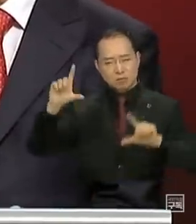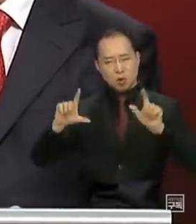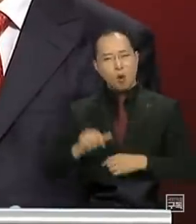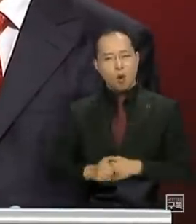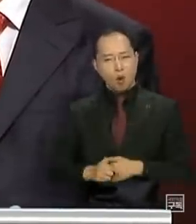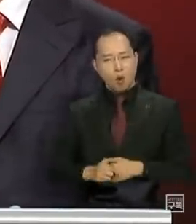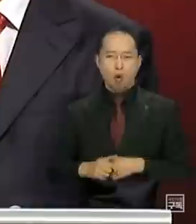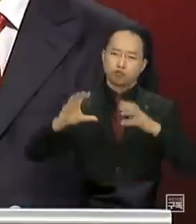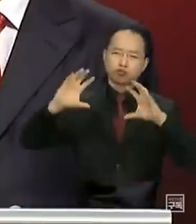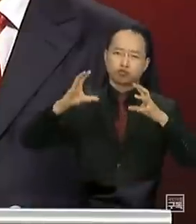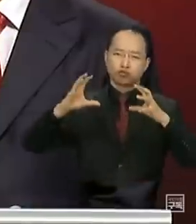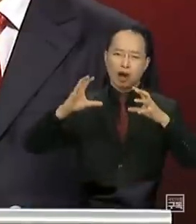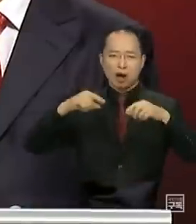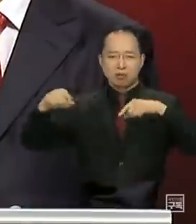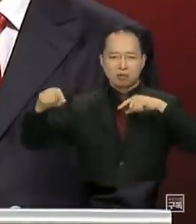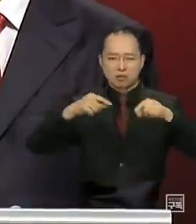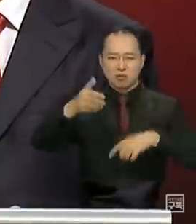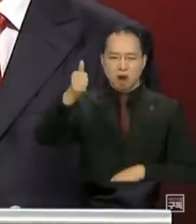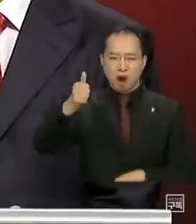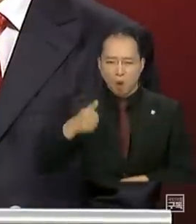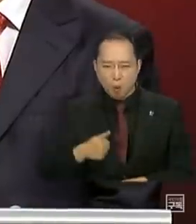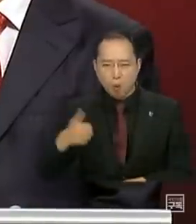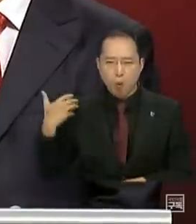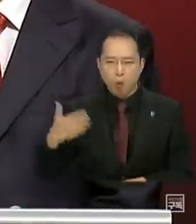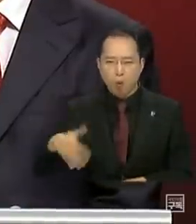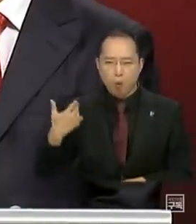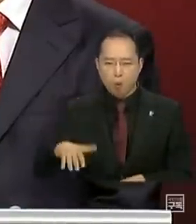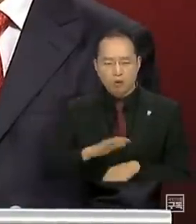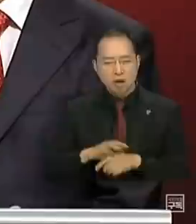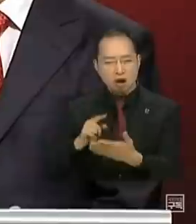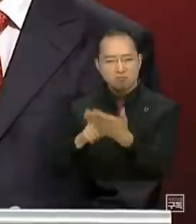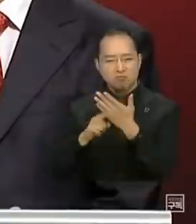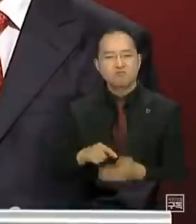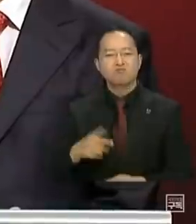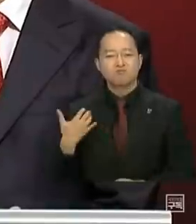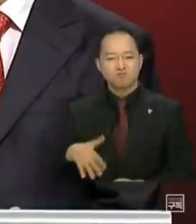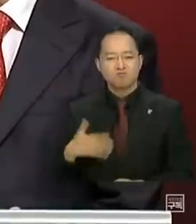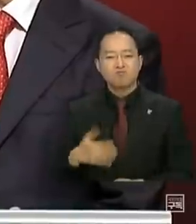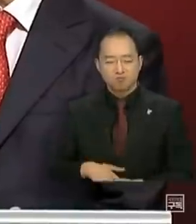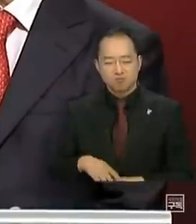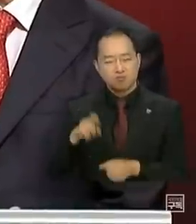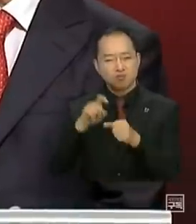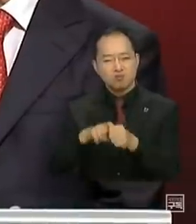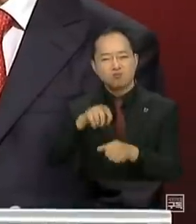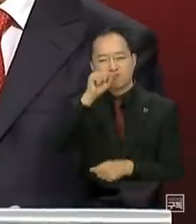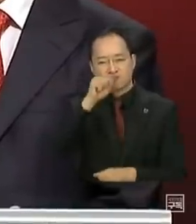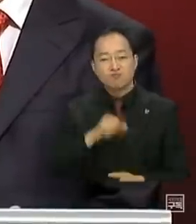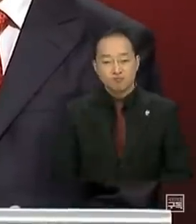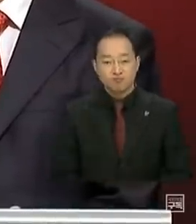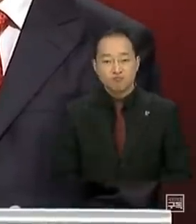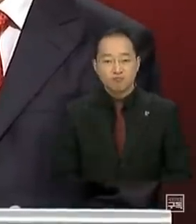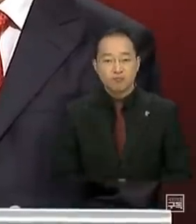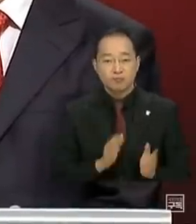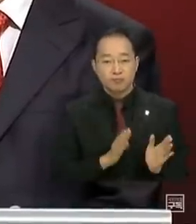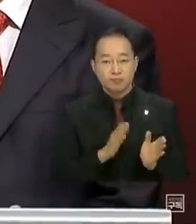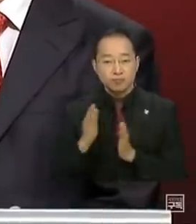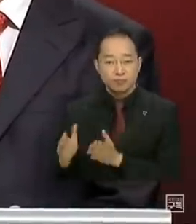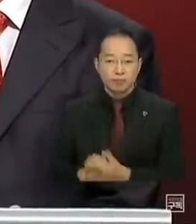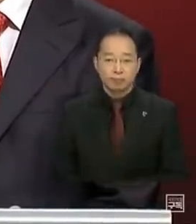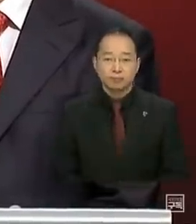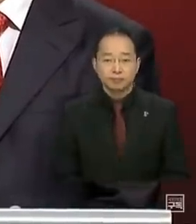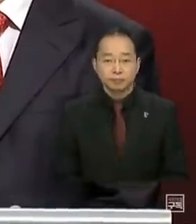지도자로서의 어떤 큰 스케일 이런 부분들이 잘 나타나는 호방한 그런 목표라고 생각합니다.